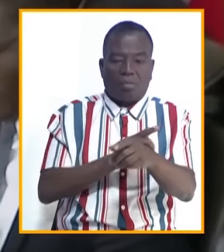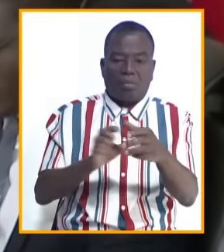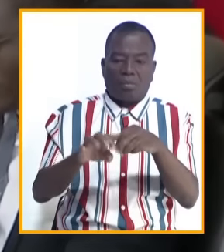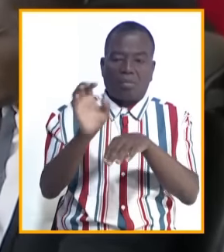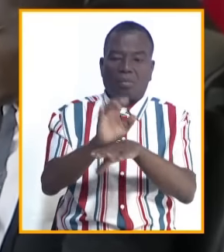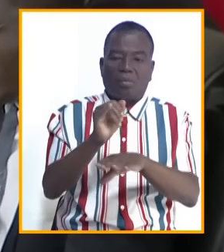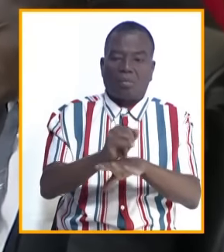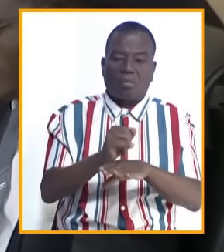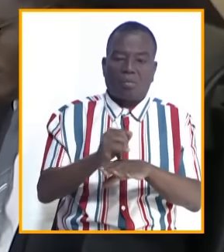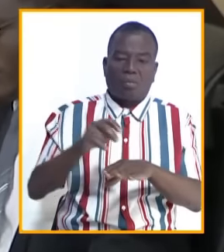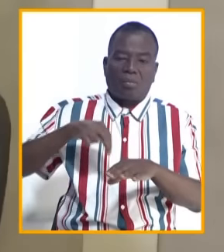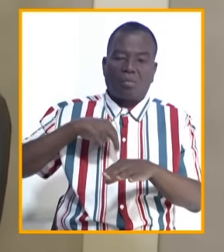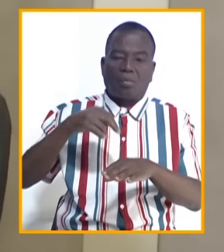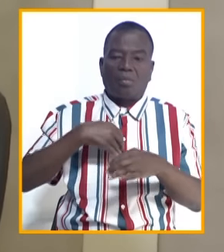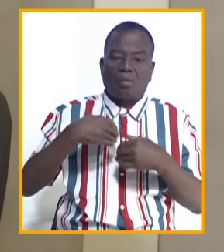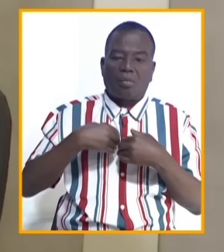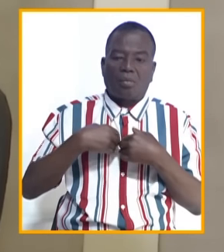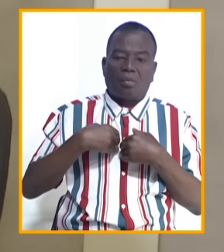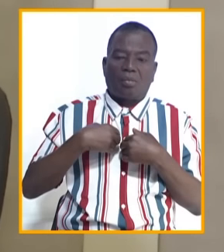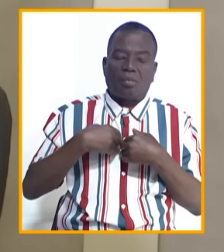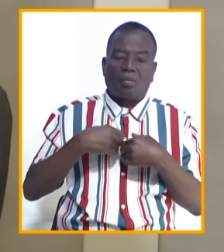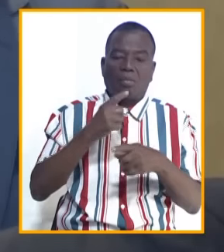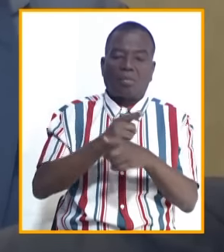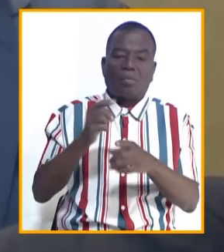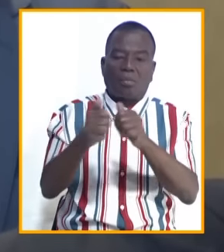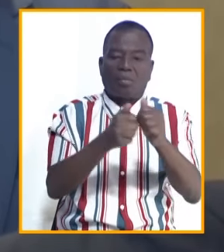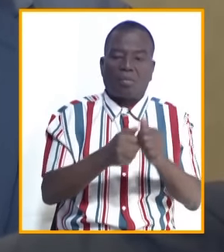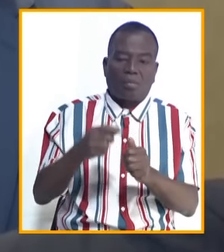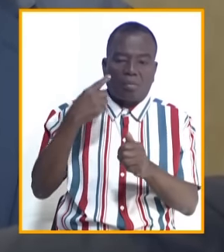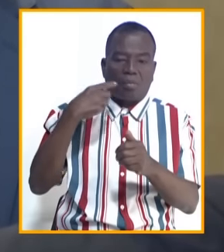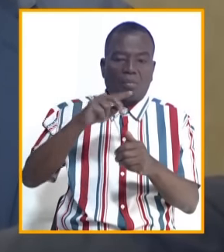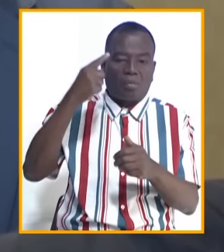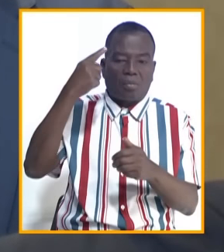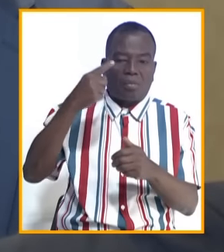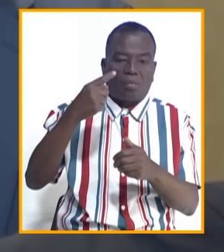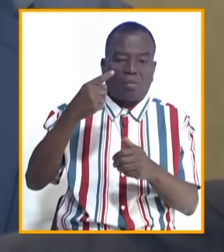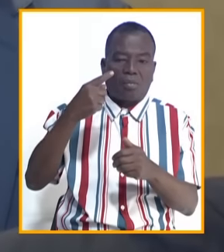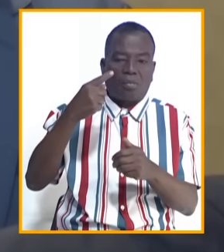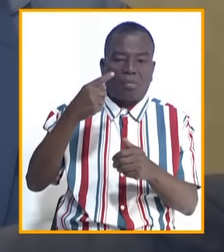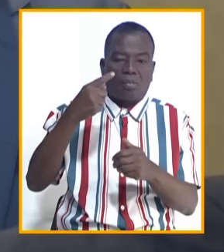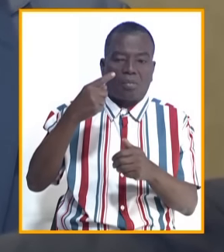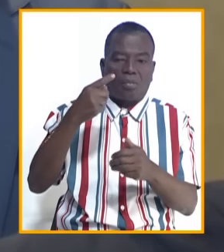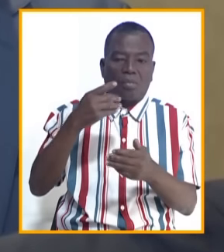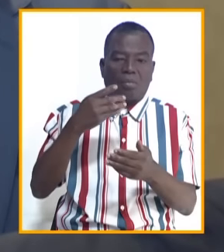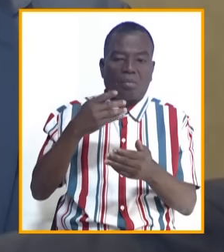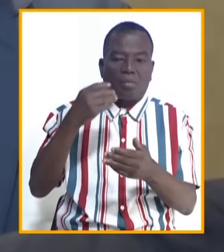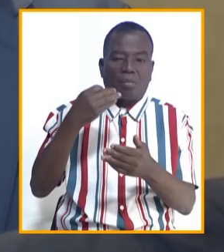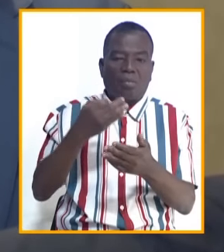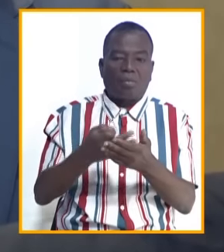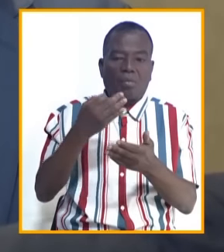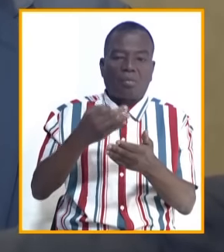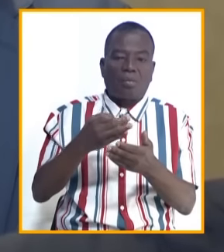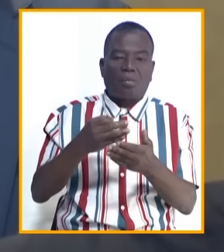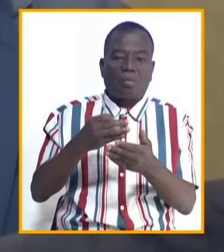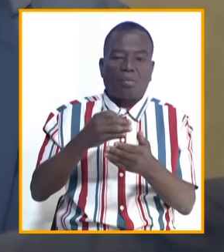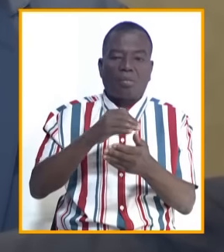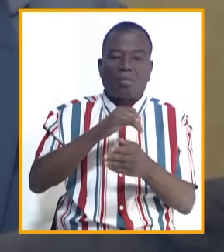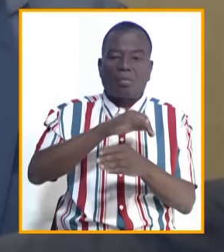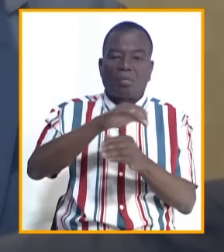des Ivoiriens. Nous avons pu regarder ensemble l'état de la préparation du prochain PND, les hypothèses de